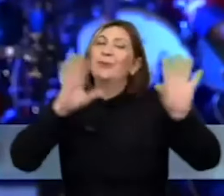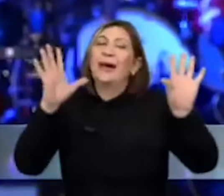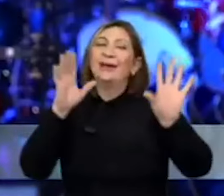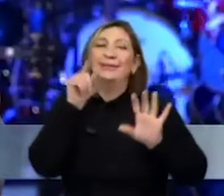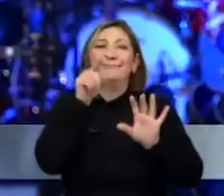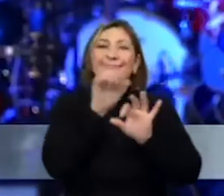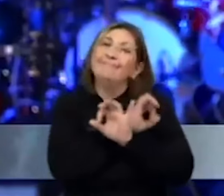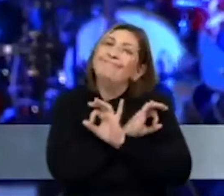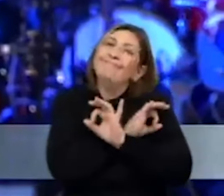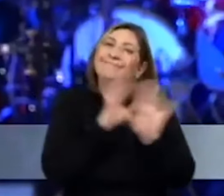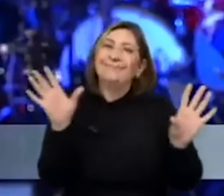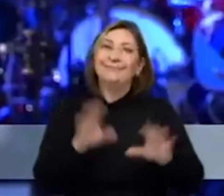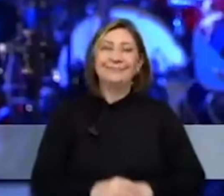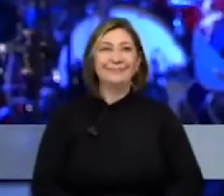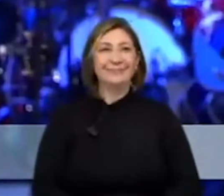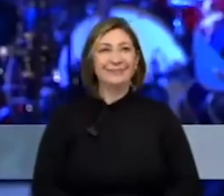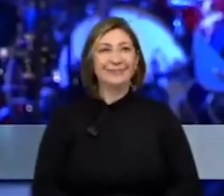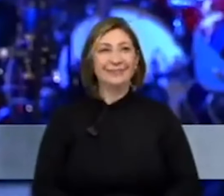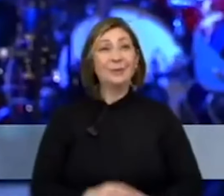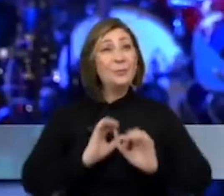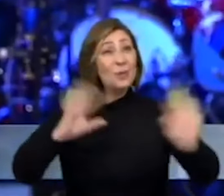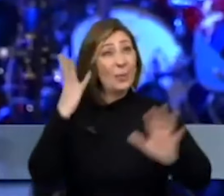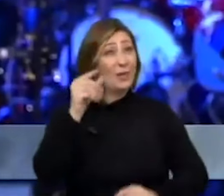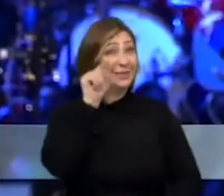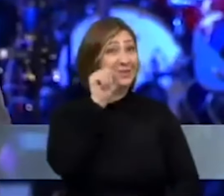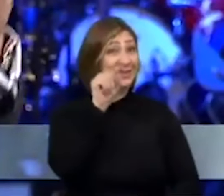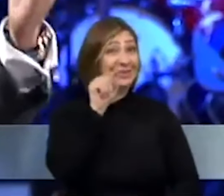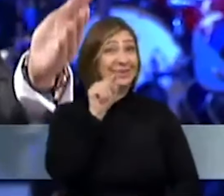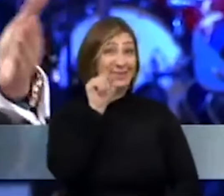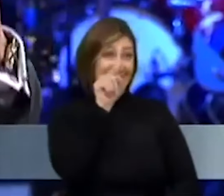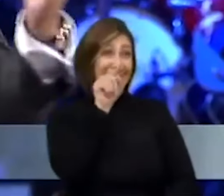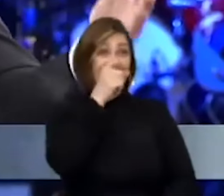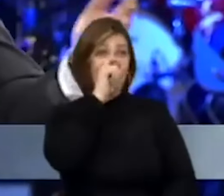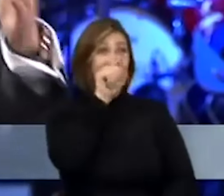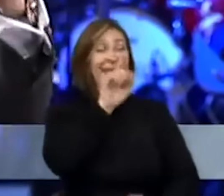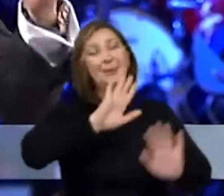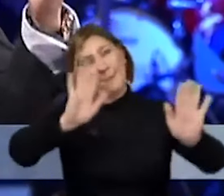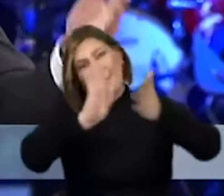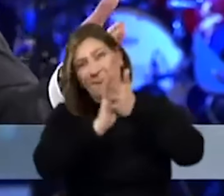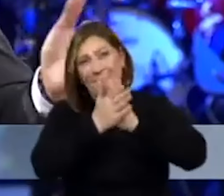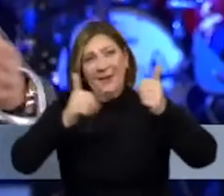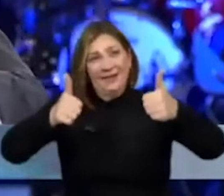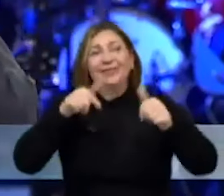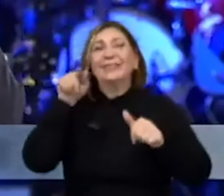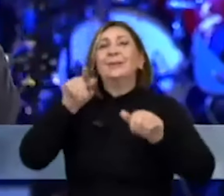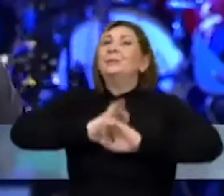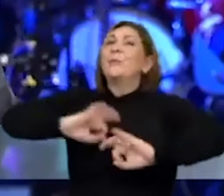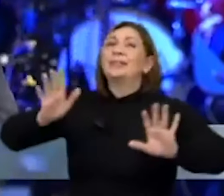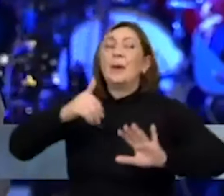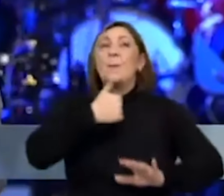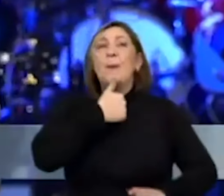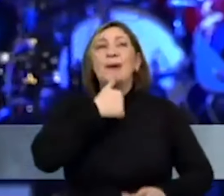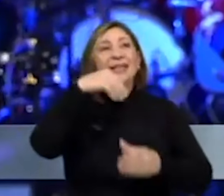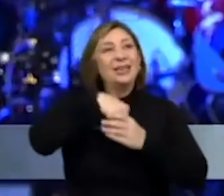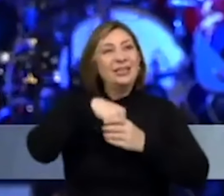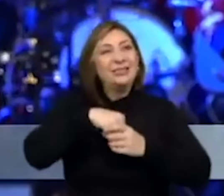Nilay harikuladesin. Mükemmel olan sizsiniz, harikulade olan sizsiniz. Hayır hayır tamam neyse tamam, sen harikuladesin.